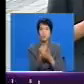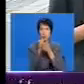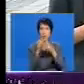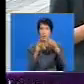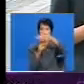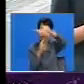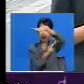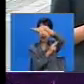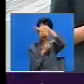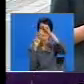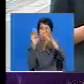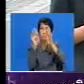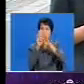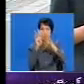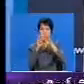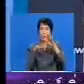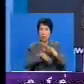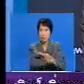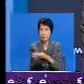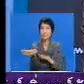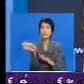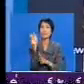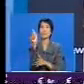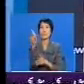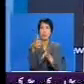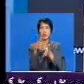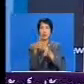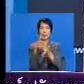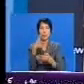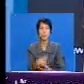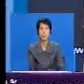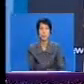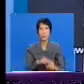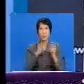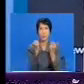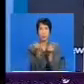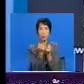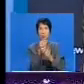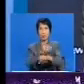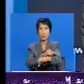ธินปิดซ่อมแซมค่ะ สมาคมลูกจ้างส่วนราชการแห่งประเทศไ